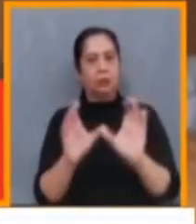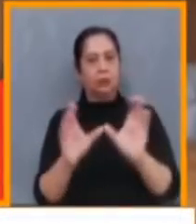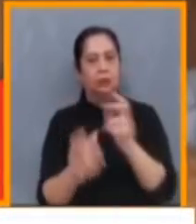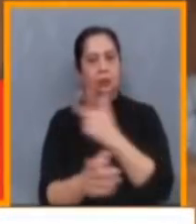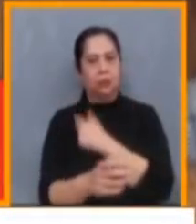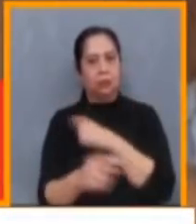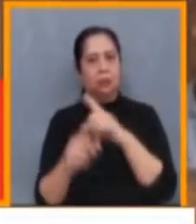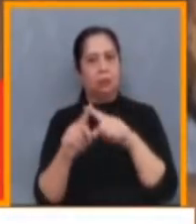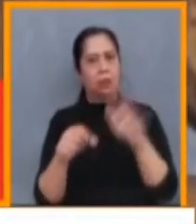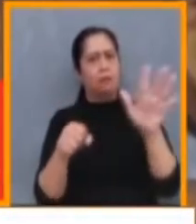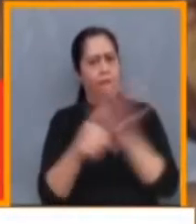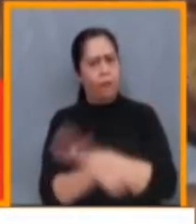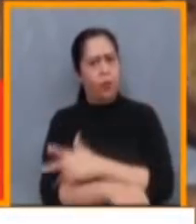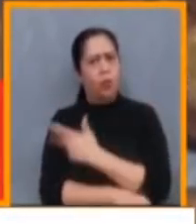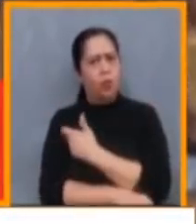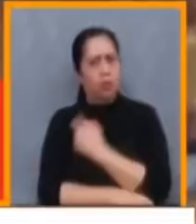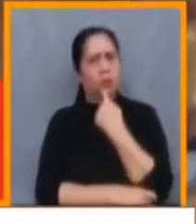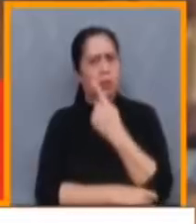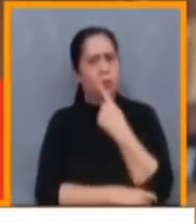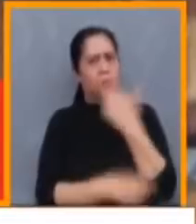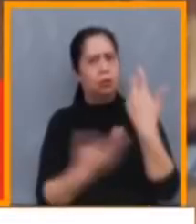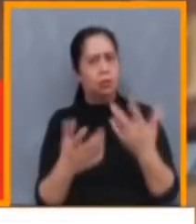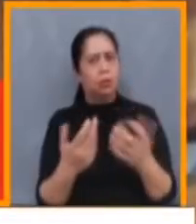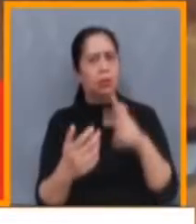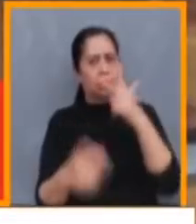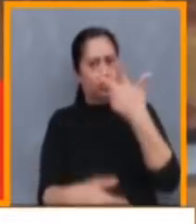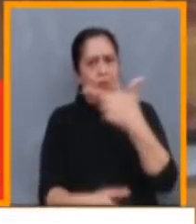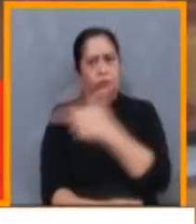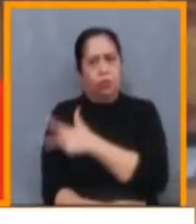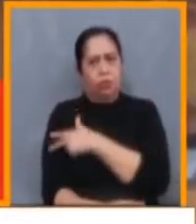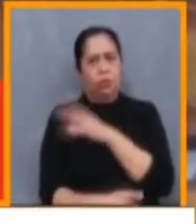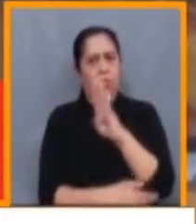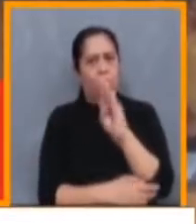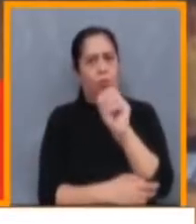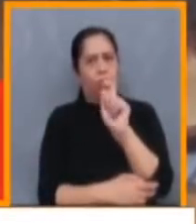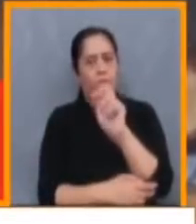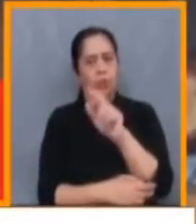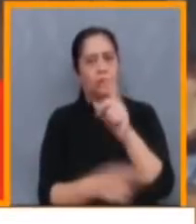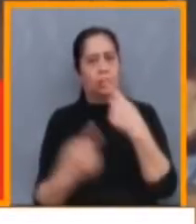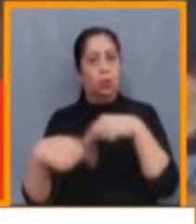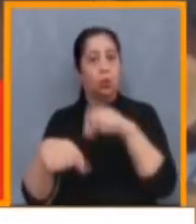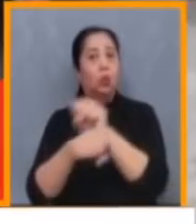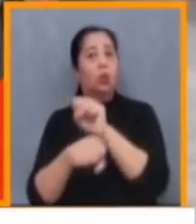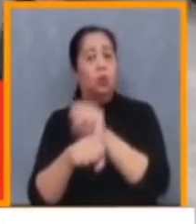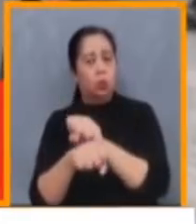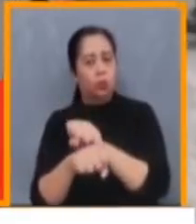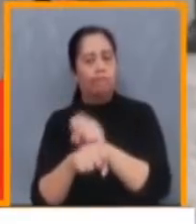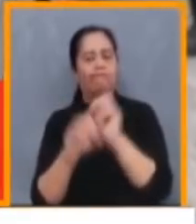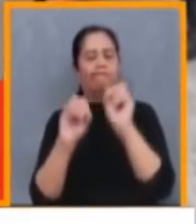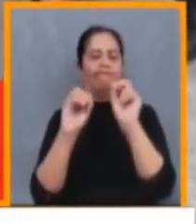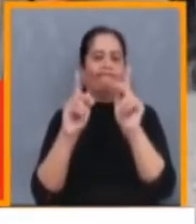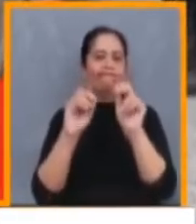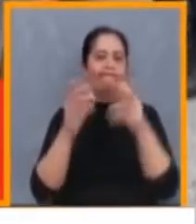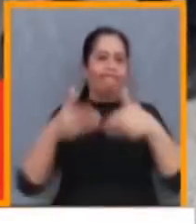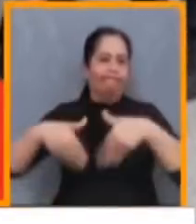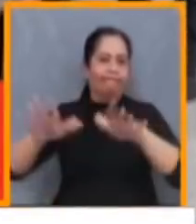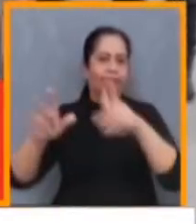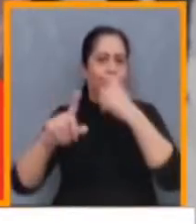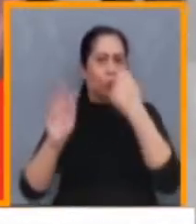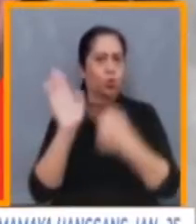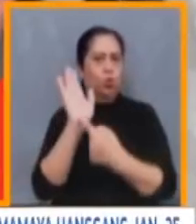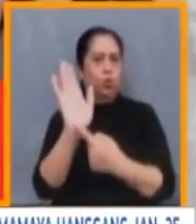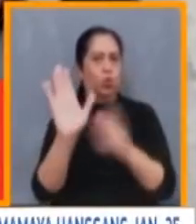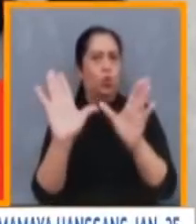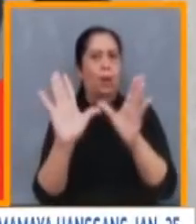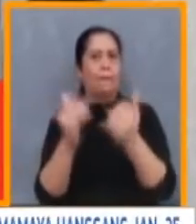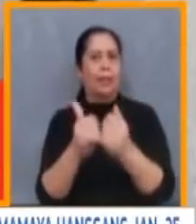vaccinated na raw siya at nakapagpa-booster shot na rin. Dahil papasok naman sa trabaho, pinayagan naman siya dahil nakapagpakita ng company ID. May